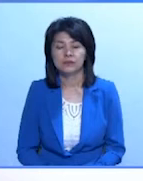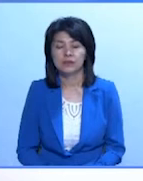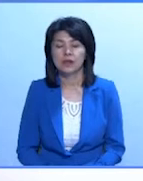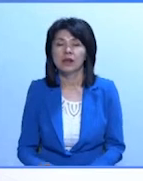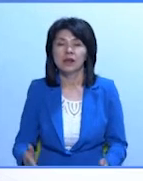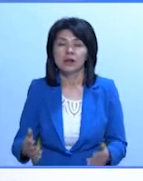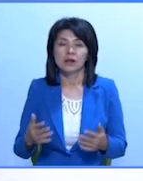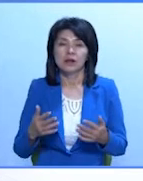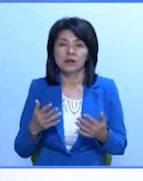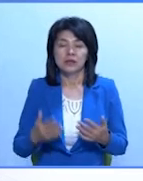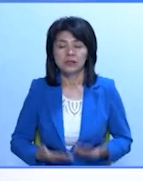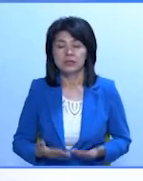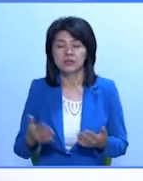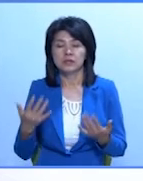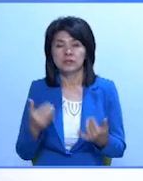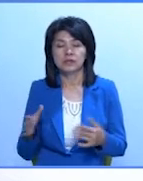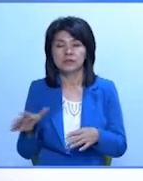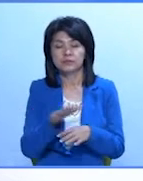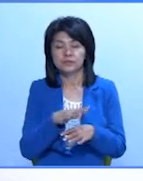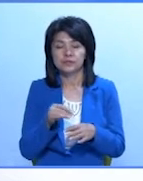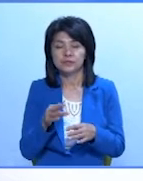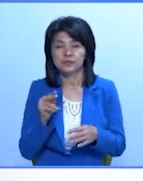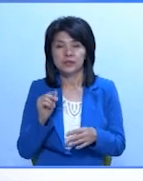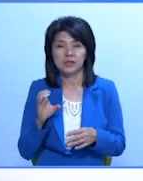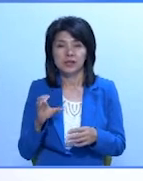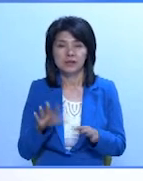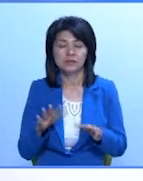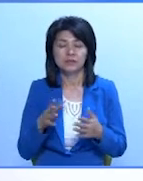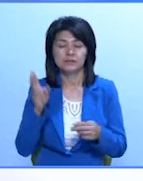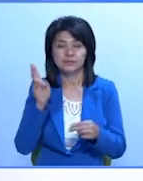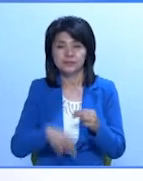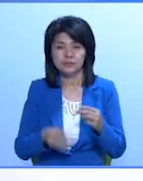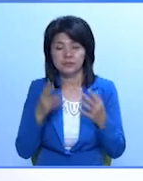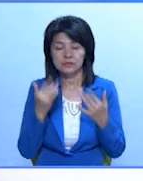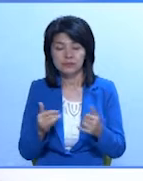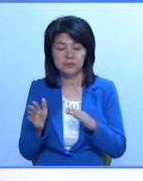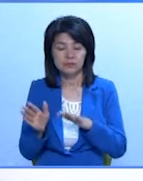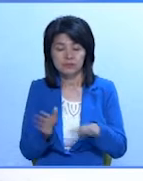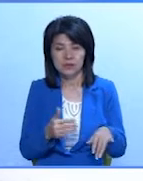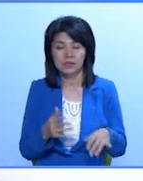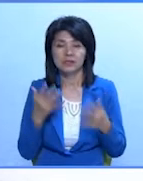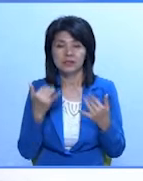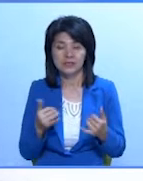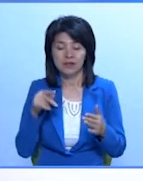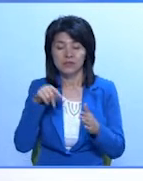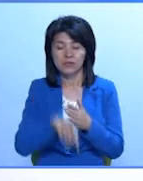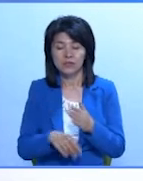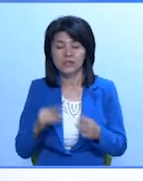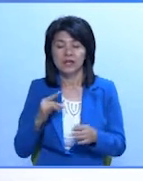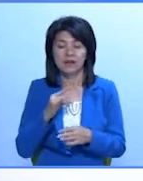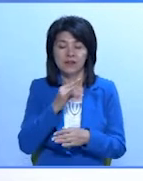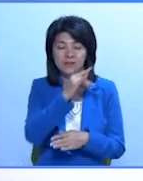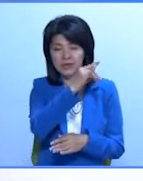Елдегі төтенше жағдай режимі алынып тасталғаннан кейін ішкі авиарейстер ретке келтіріле бастады. 12 мамырдан